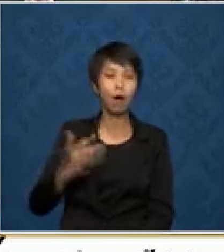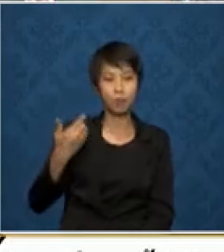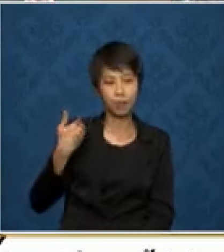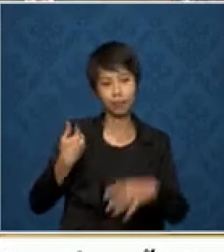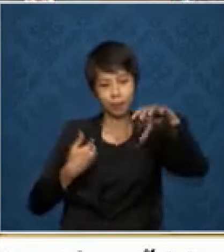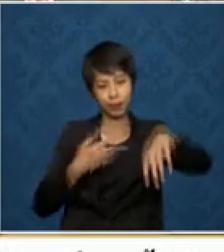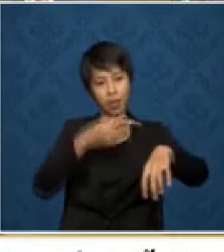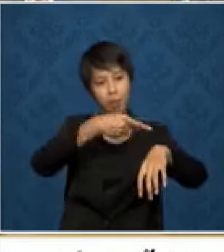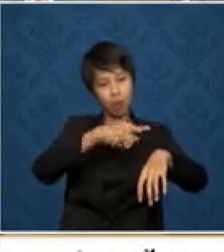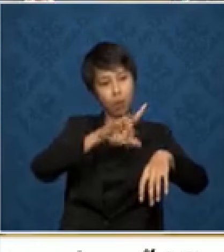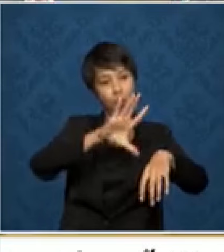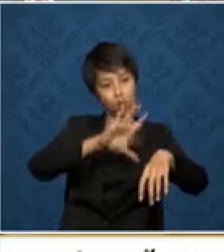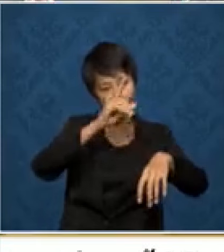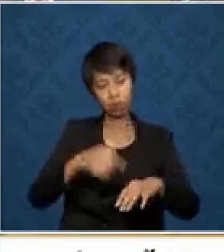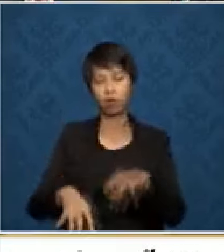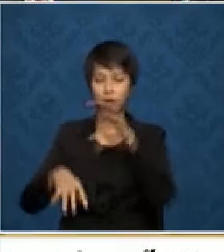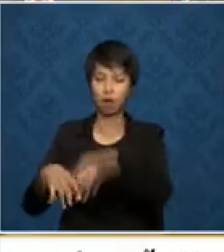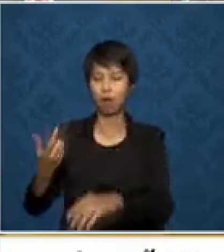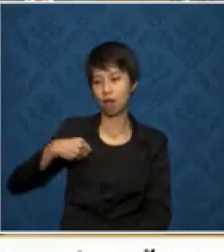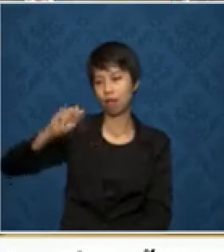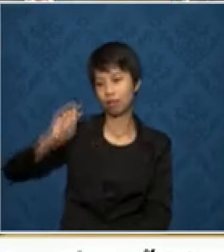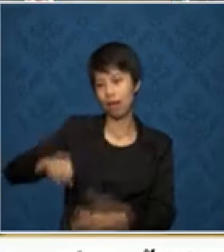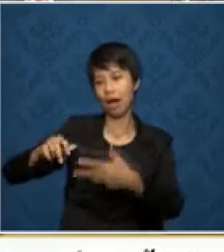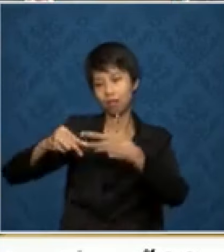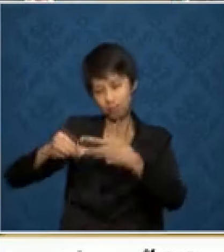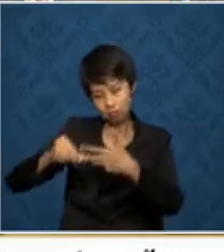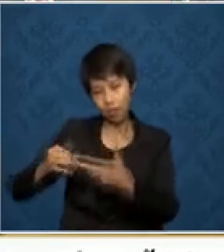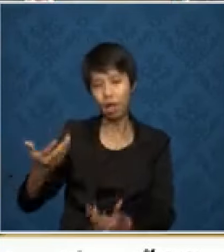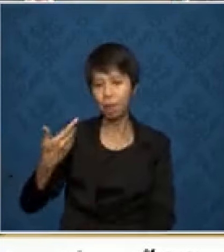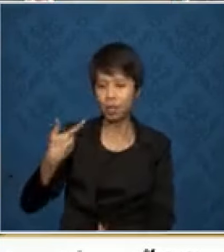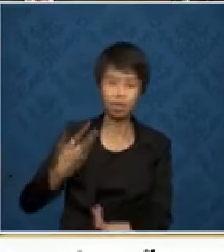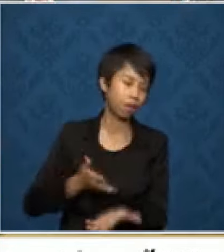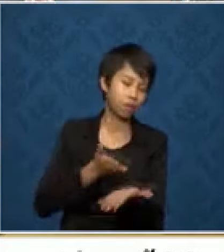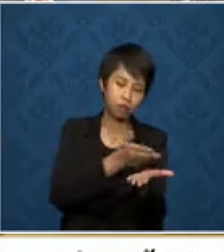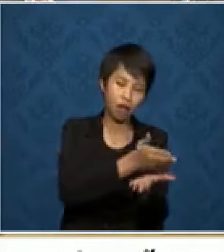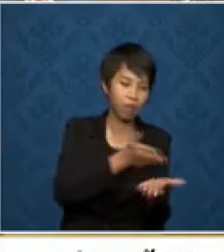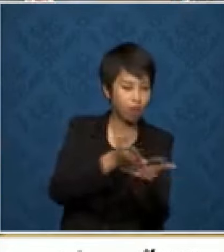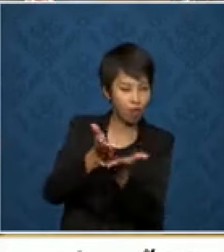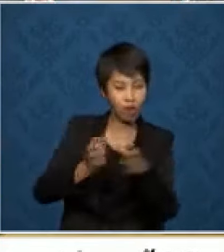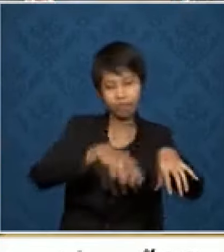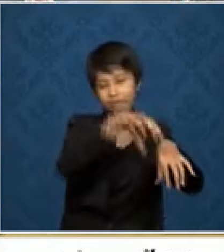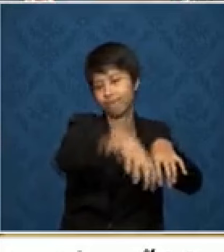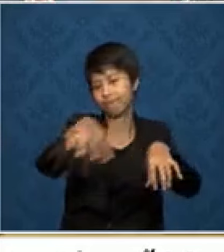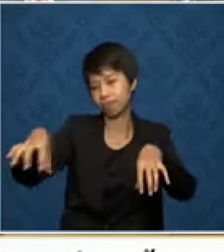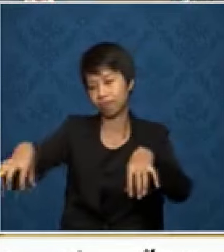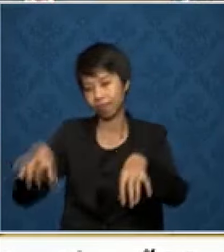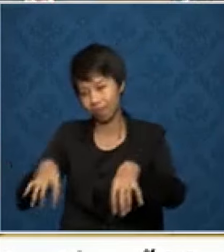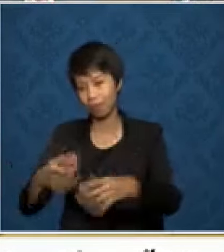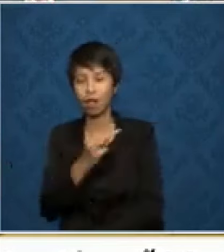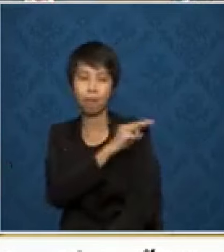ตรวจการแผ่นดินศาลฎีกาแผนกฎีกาผู้ดำรงตำแหน่งทางการเมืองแพทยสภา